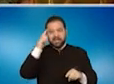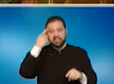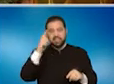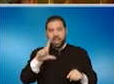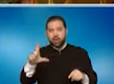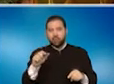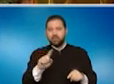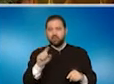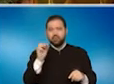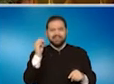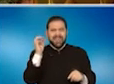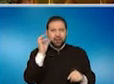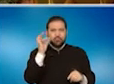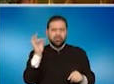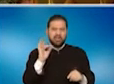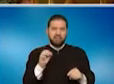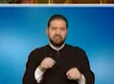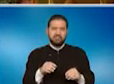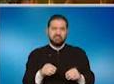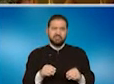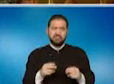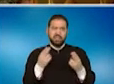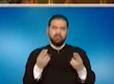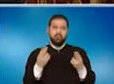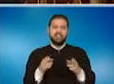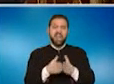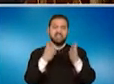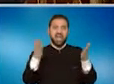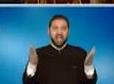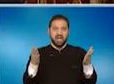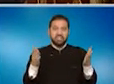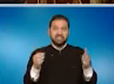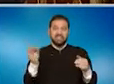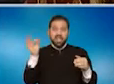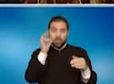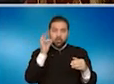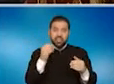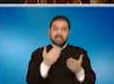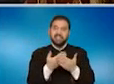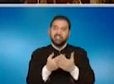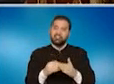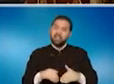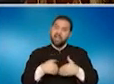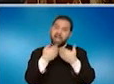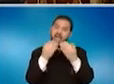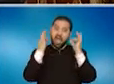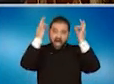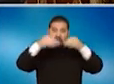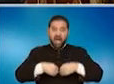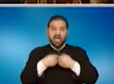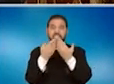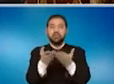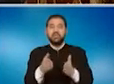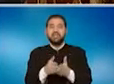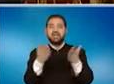Nu s-a rușinat de valoarea cărții, s-a rușinat de ceea ce a dat cartea până la urmă ca rezultat. Un